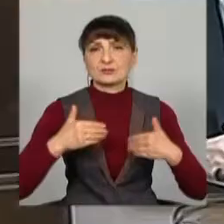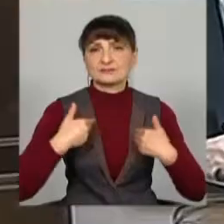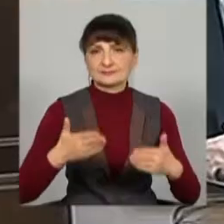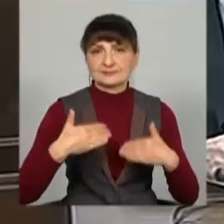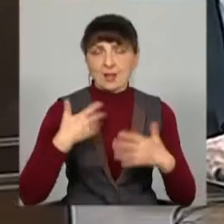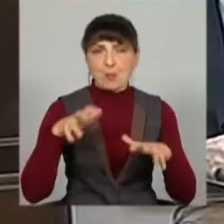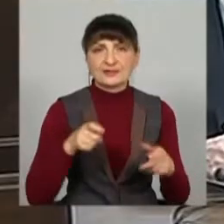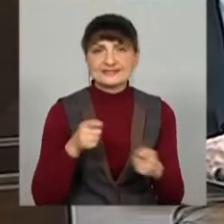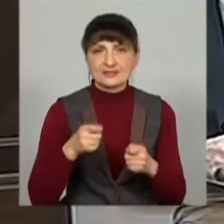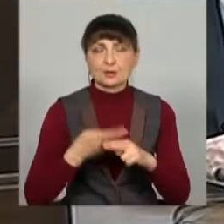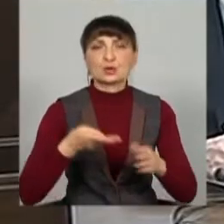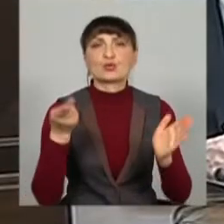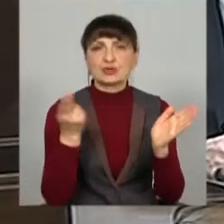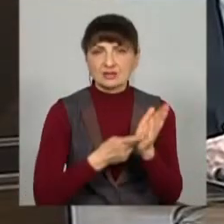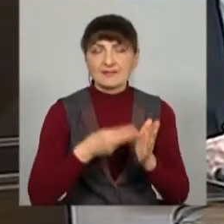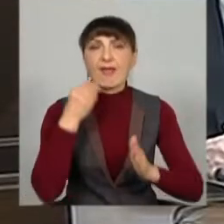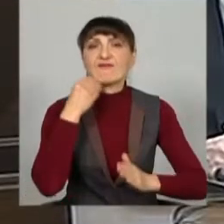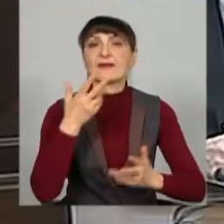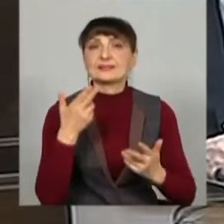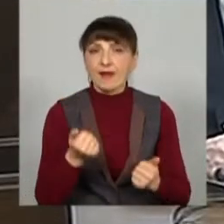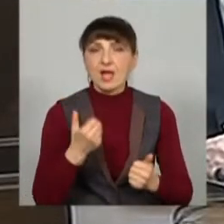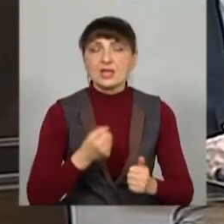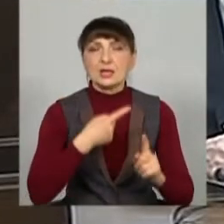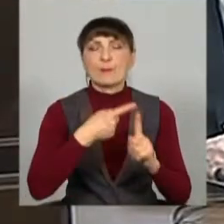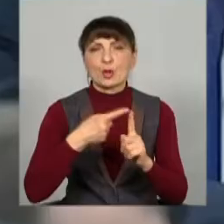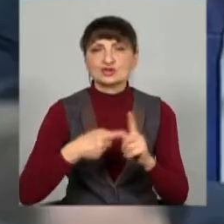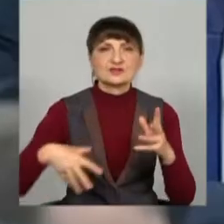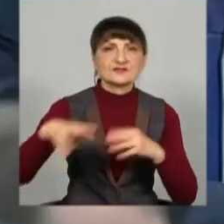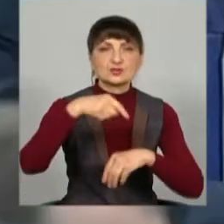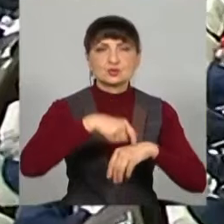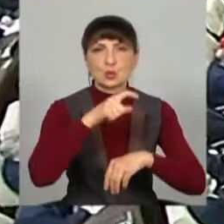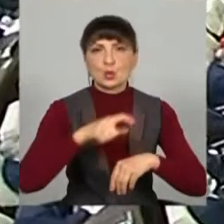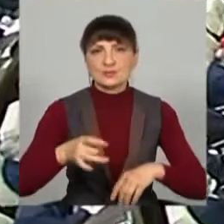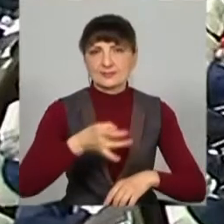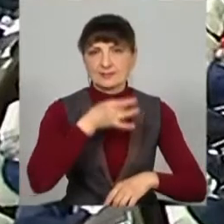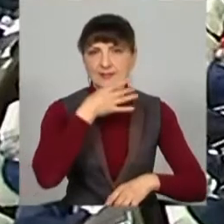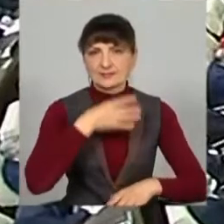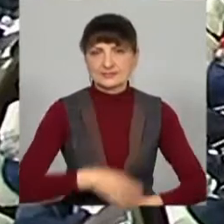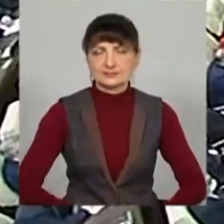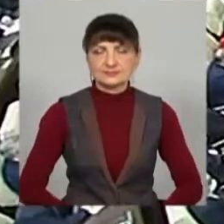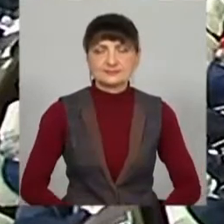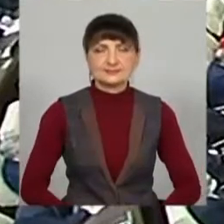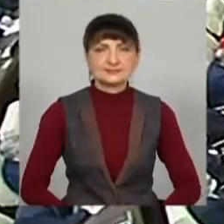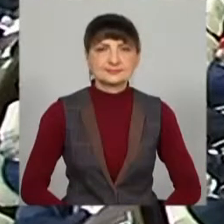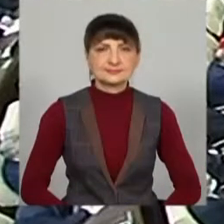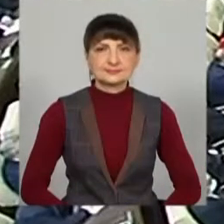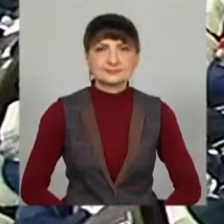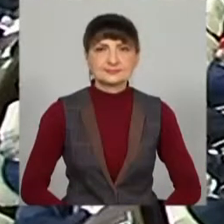президентом, которые доказали свою эффективность и нашли положительный отклик у народа. Дамир Анитов, телеканал